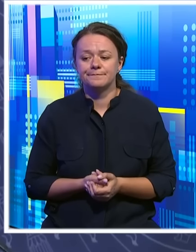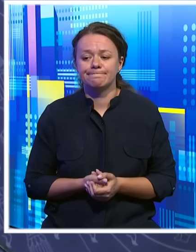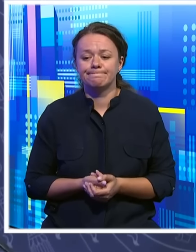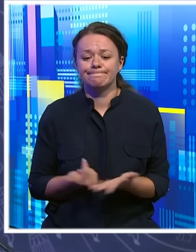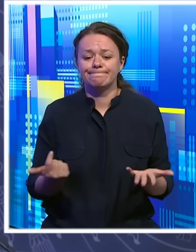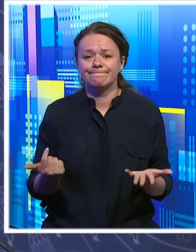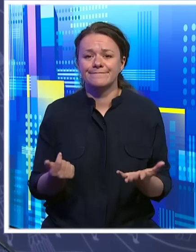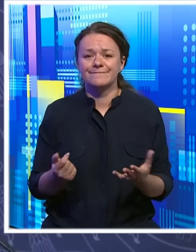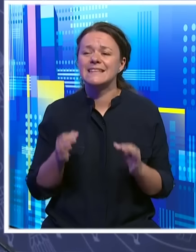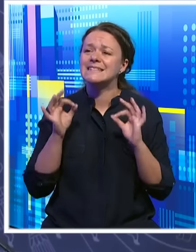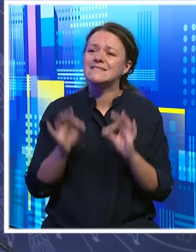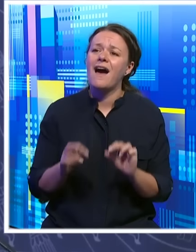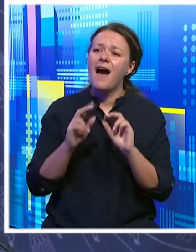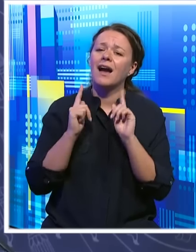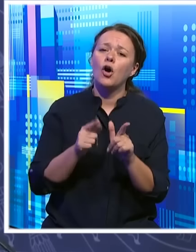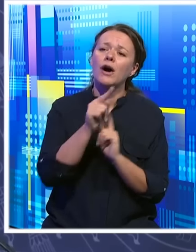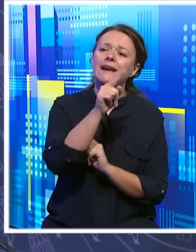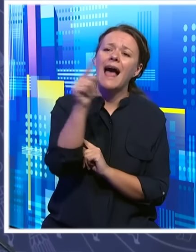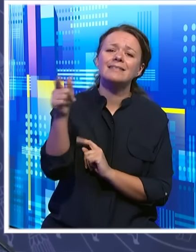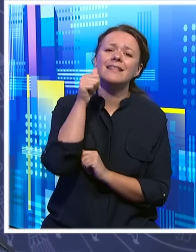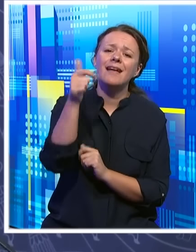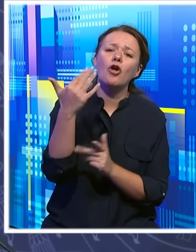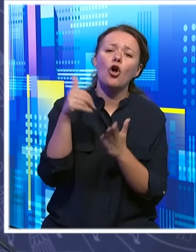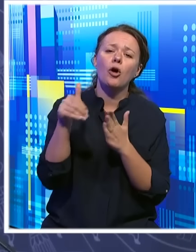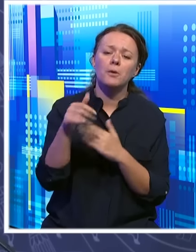Svako ratište na svetu znam koliko čega potroši na dnevnom nivou.